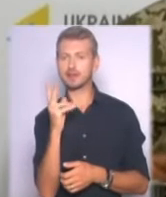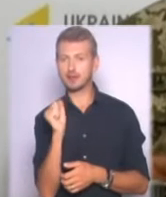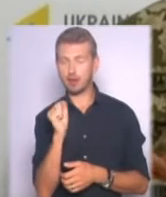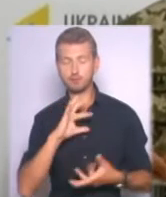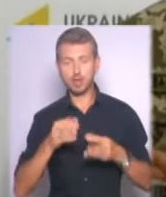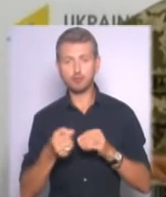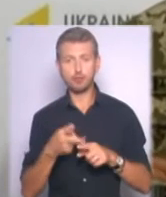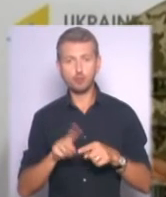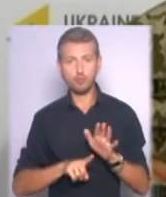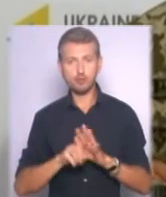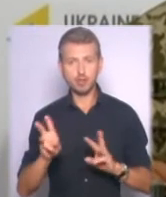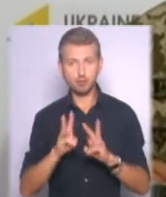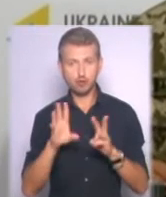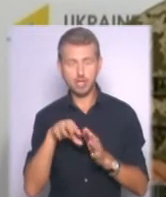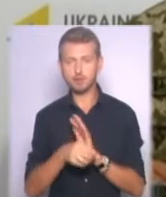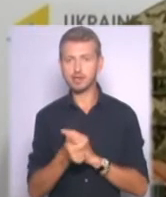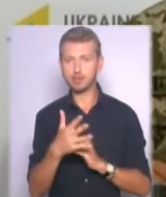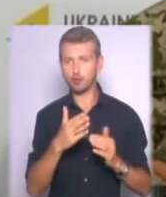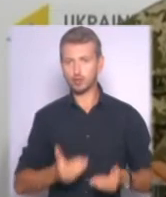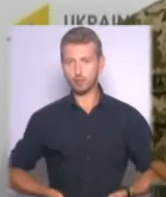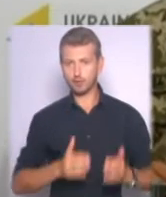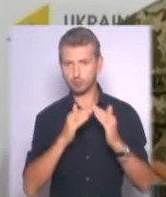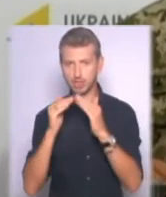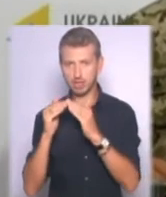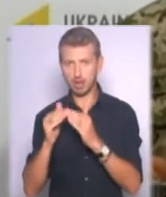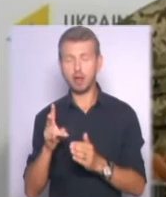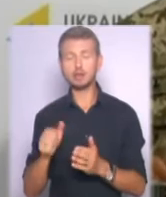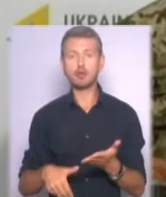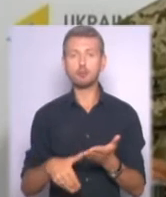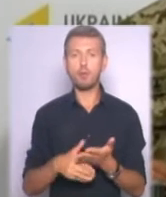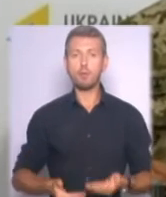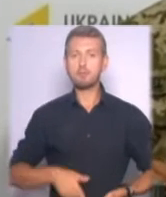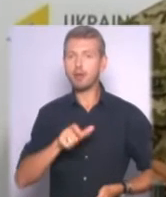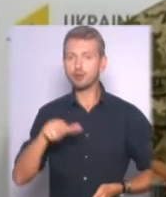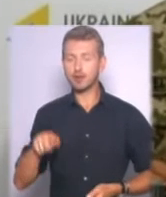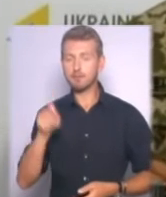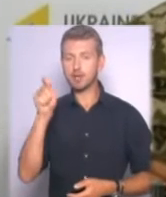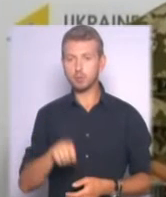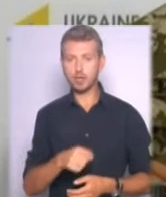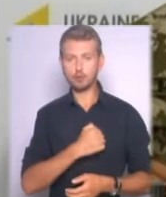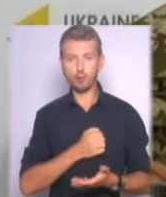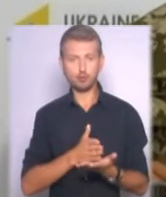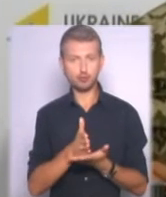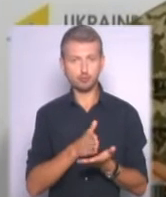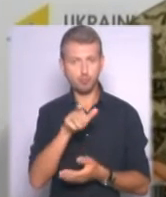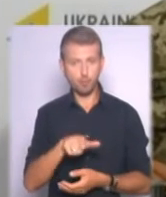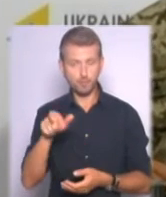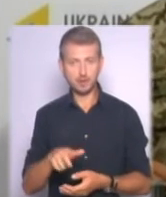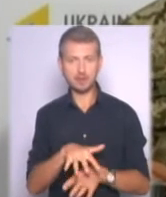цього почалась пожежа у кількох житлових будинках. На допомогу мешканцям прибули військовослужбовці